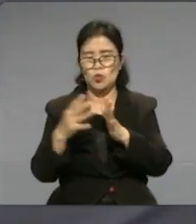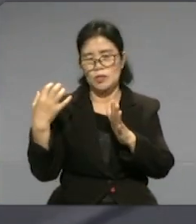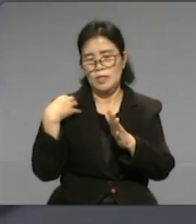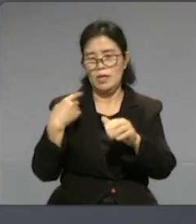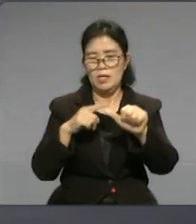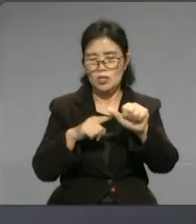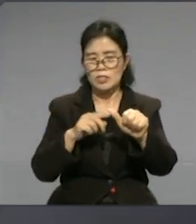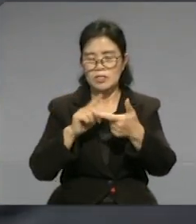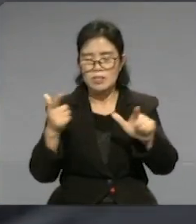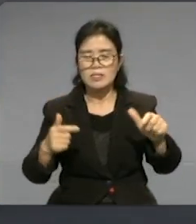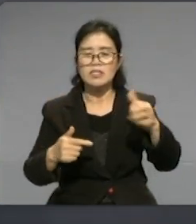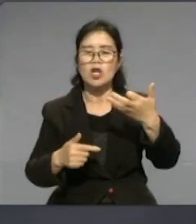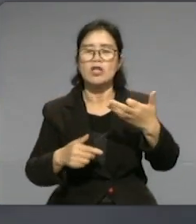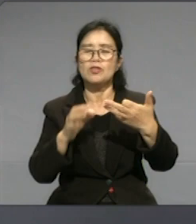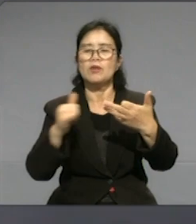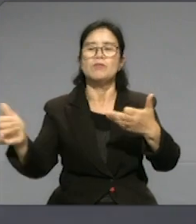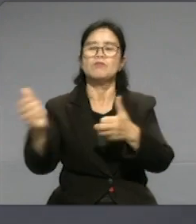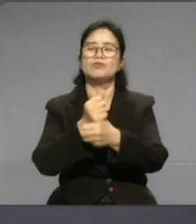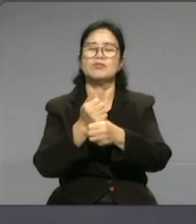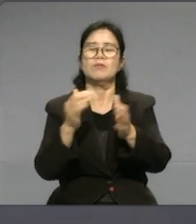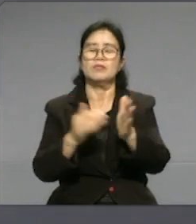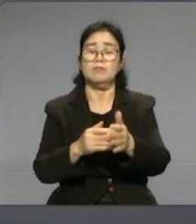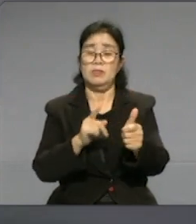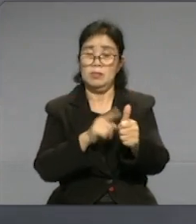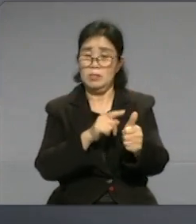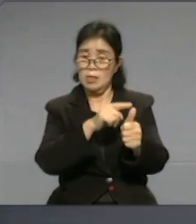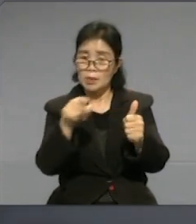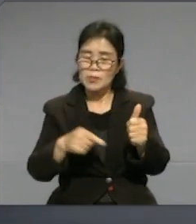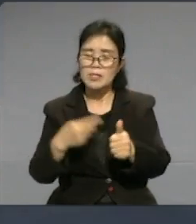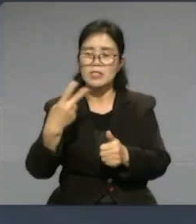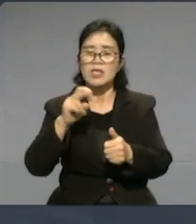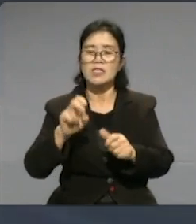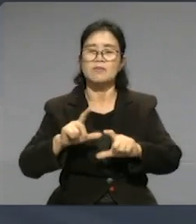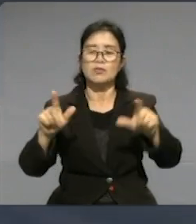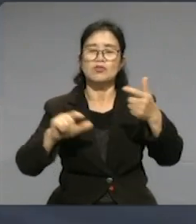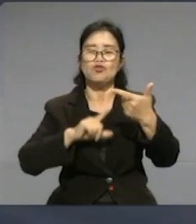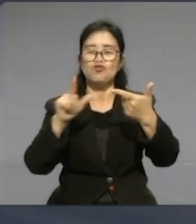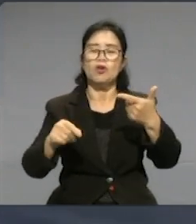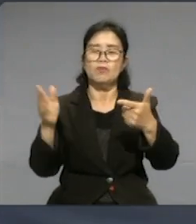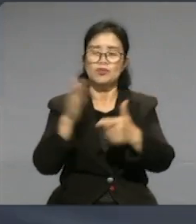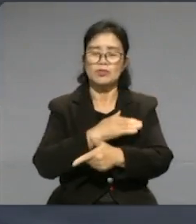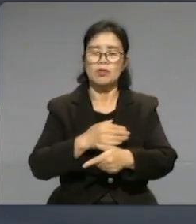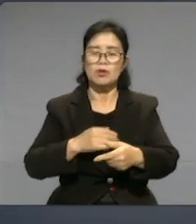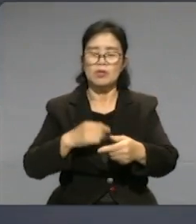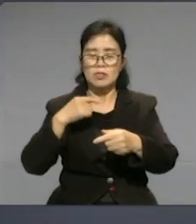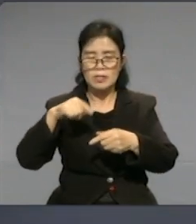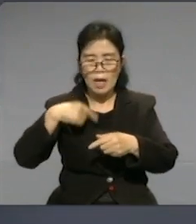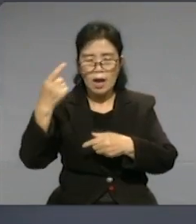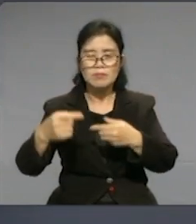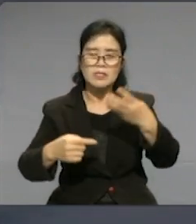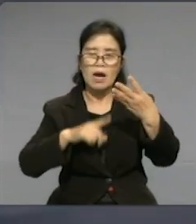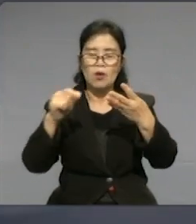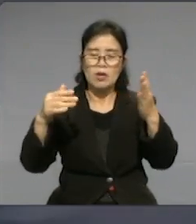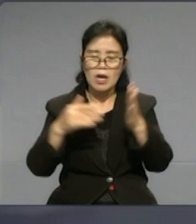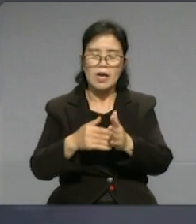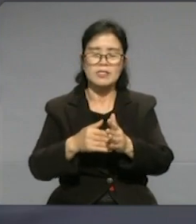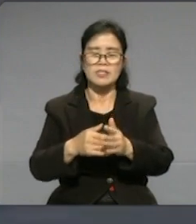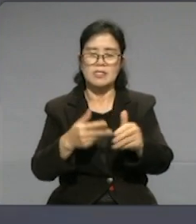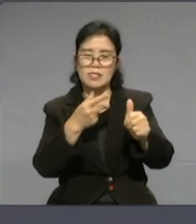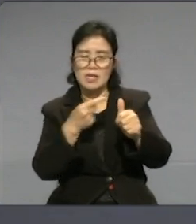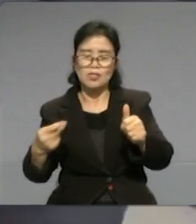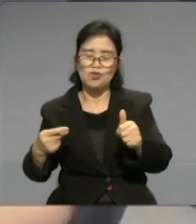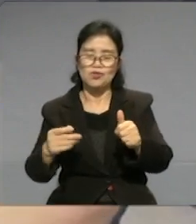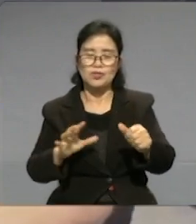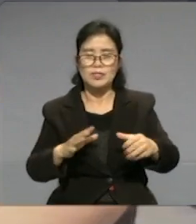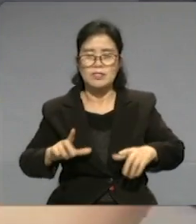등 18명을 붙잡았습니다 AC 등은 2020년 6월부터 이듬의 4월까지 근로복지 공단이 대출해 준 코로나